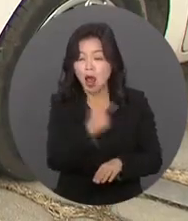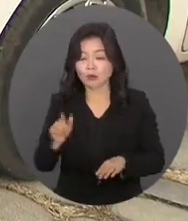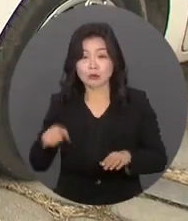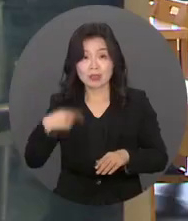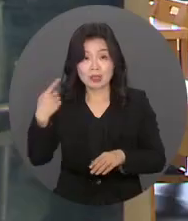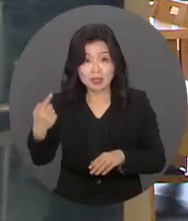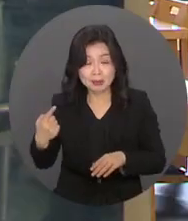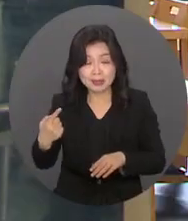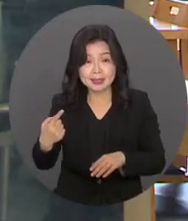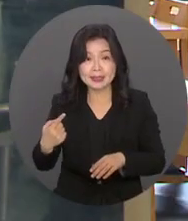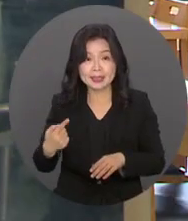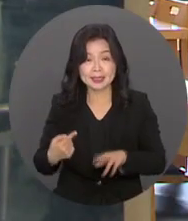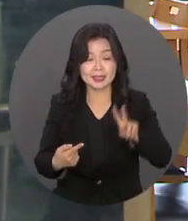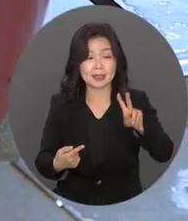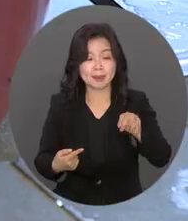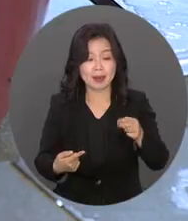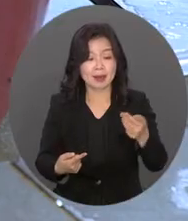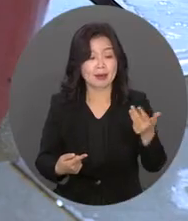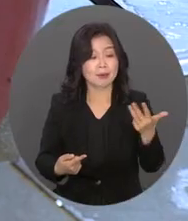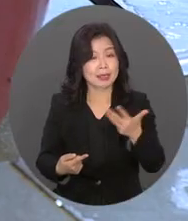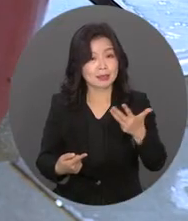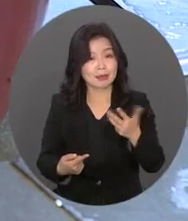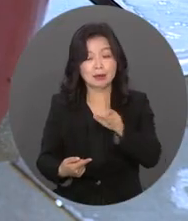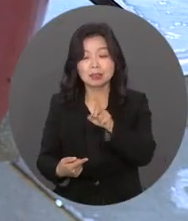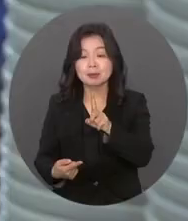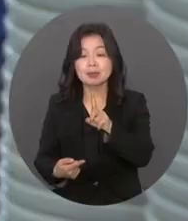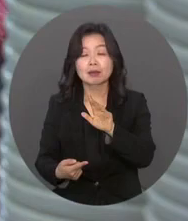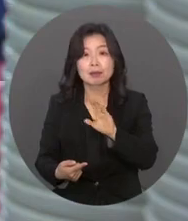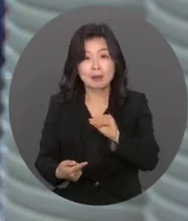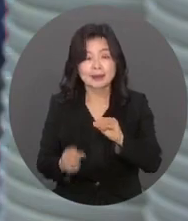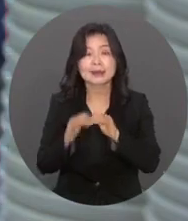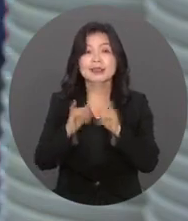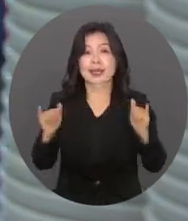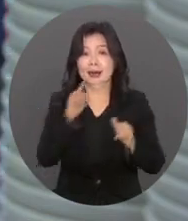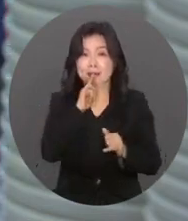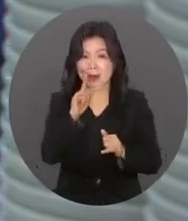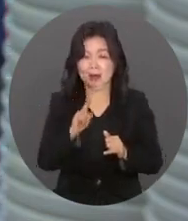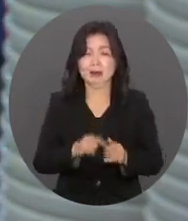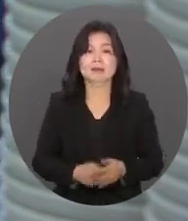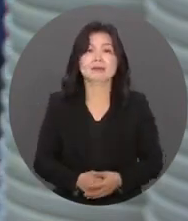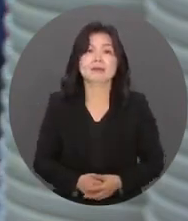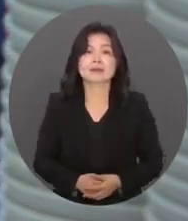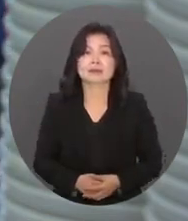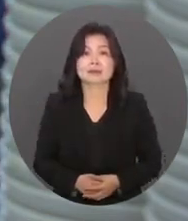다음에 낸 보도자료에서는 2만 8천 세대 11만 명이라고 했습니다. MBC 뉴스 김초롱입니다.